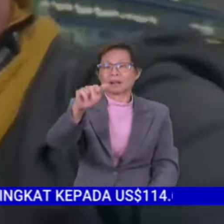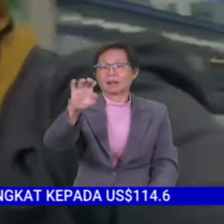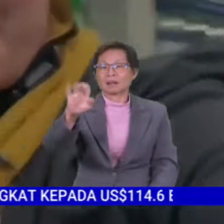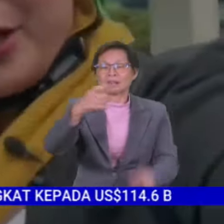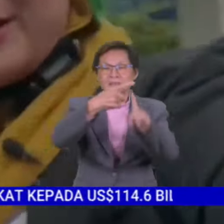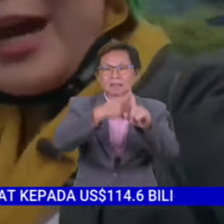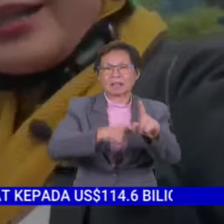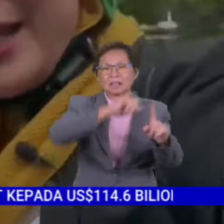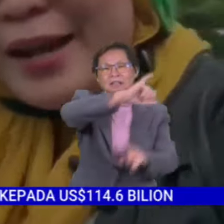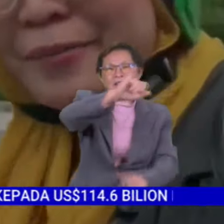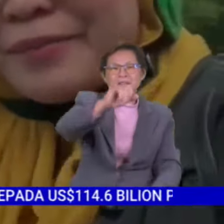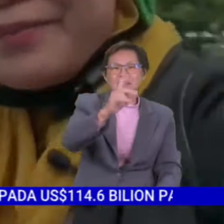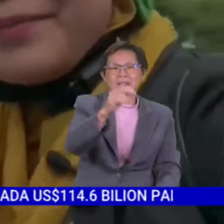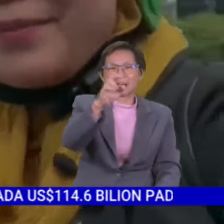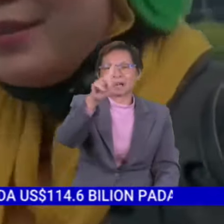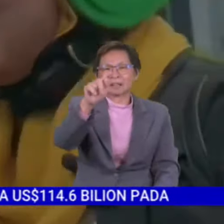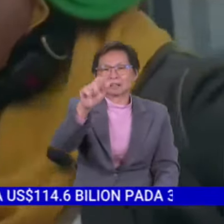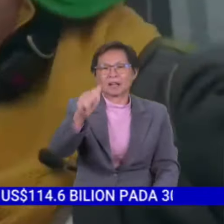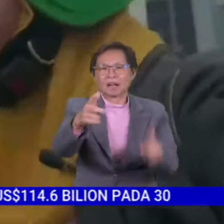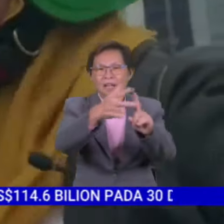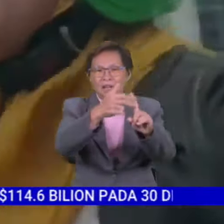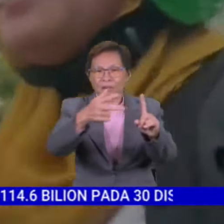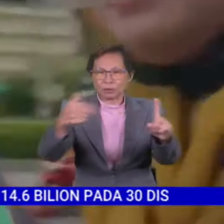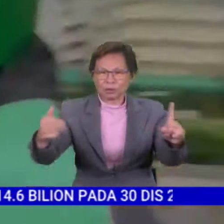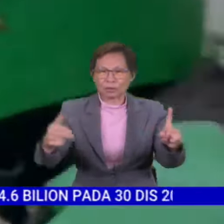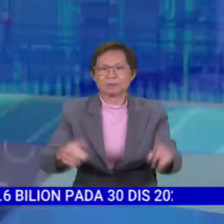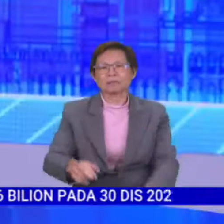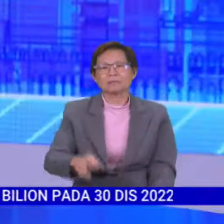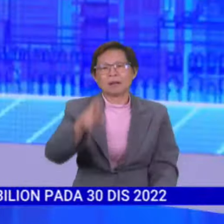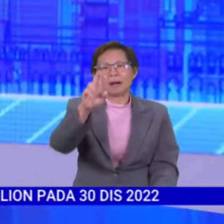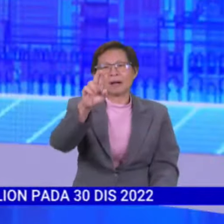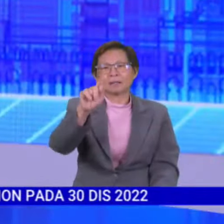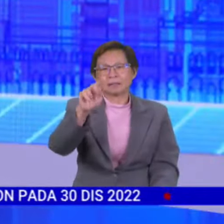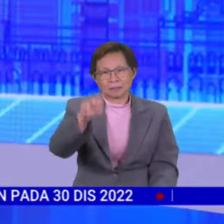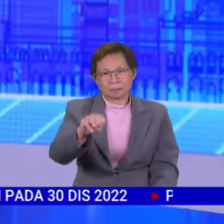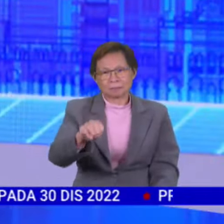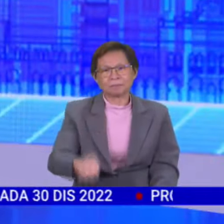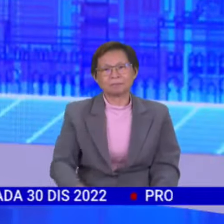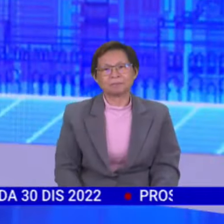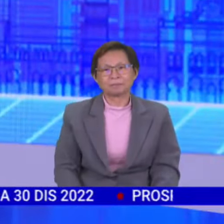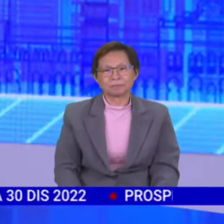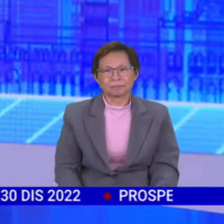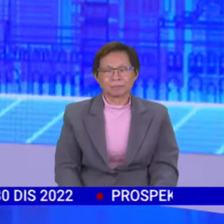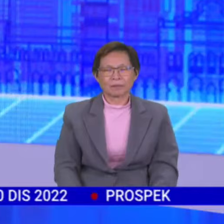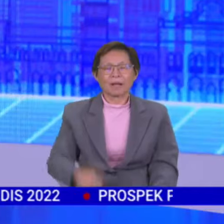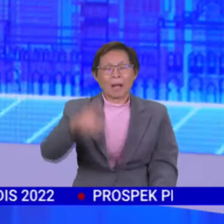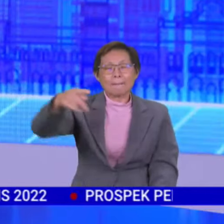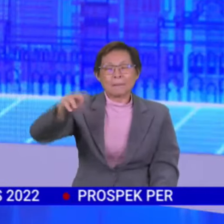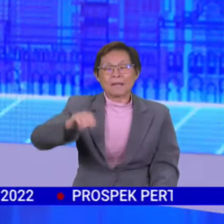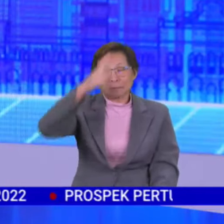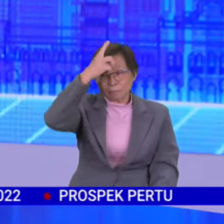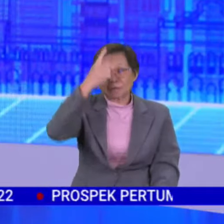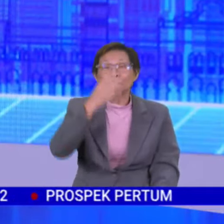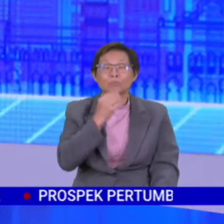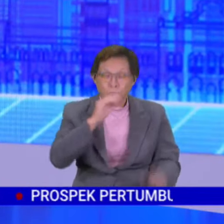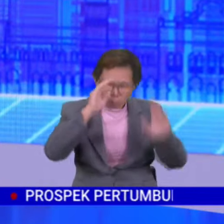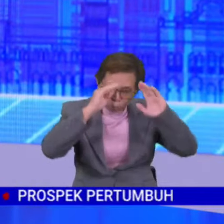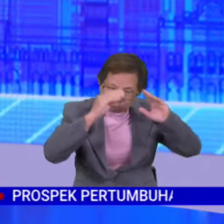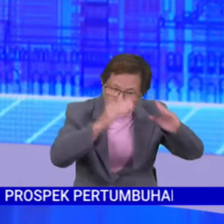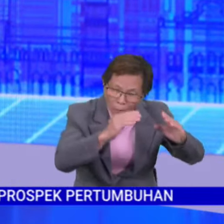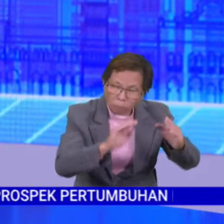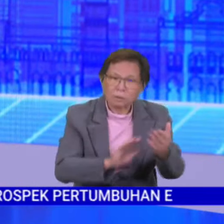Indonesia, berita RTM. Keprihatinan Perdana Menteri Datuk Seri Anwar